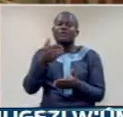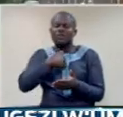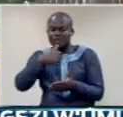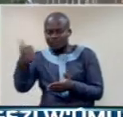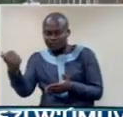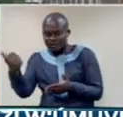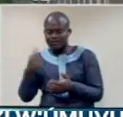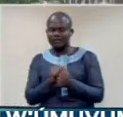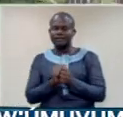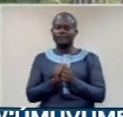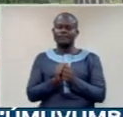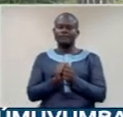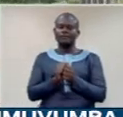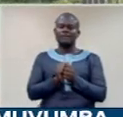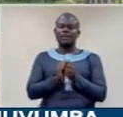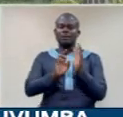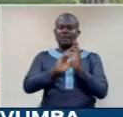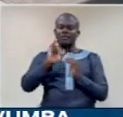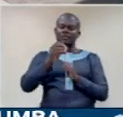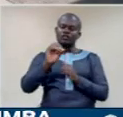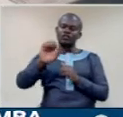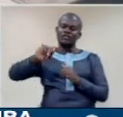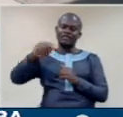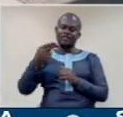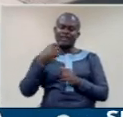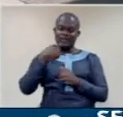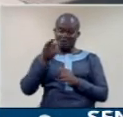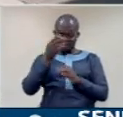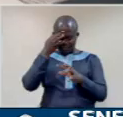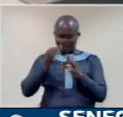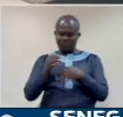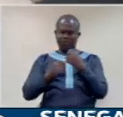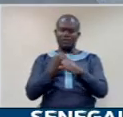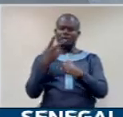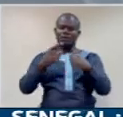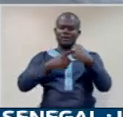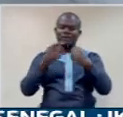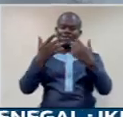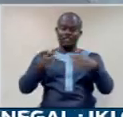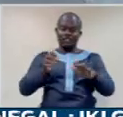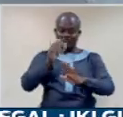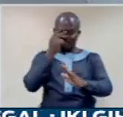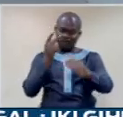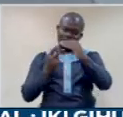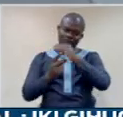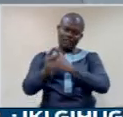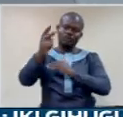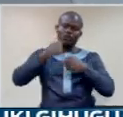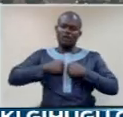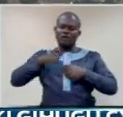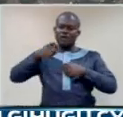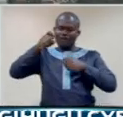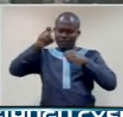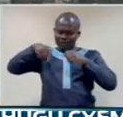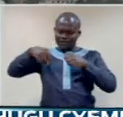n'undi ambasaderi Joseph Sengimana nawe yemeza ko icyerekezo igihugu cyafashe muri imyaka 26 ishize ariyo cyerekezo u Rwanda rwari rukeneye ngo rushobore